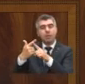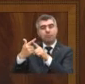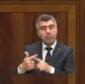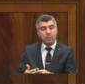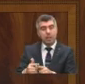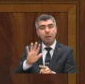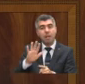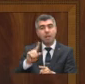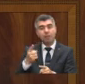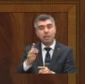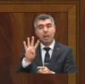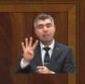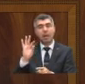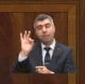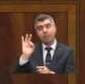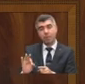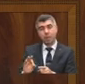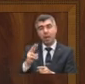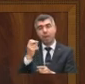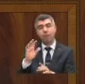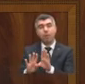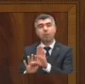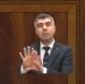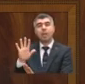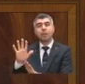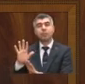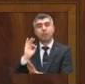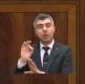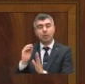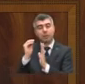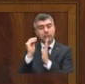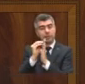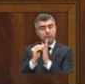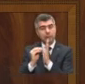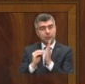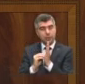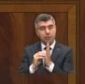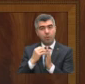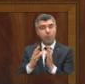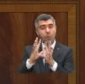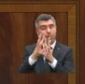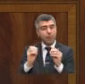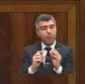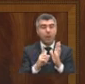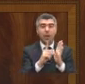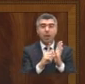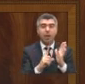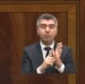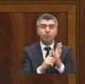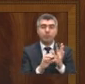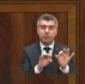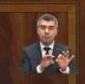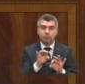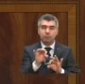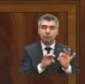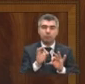5.4% كما كان متوقعا منذ سنة 2015، بالإضافة إلى الفراغ القانوني الكفيل بتأطير الأنشطة اللوجستيكية وكذا